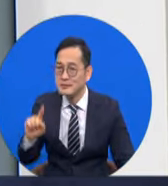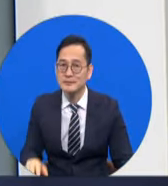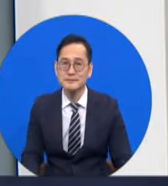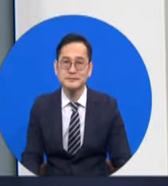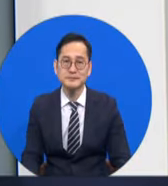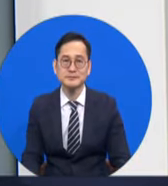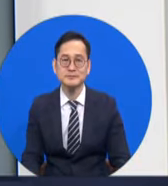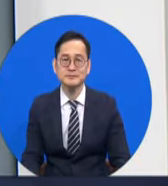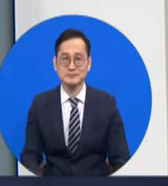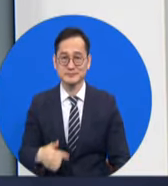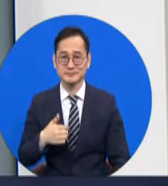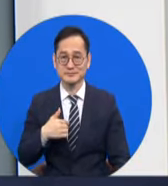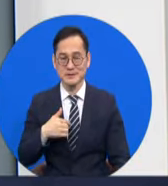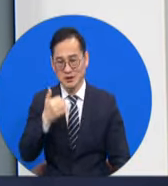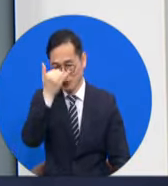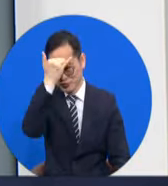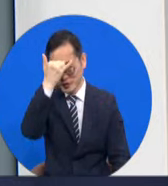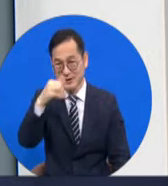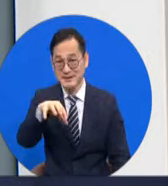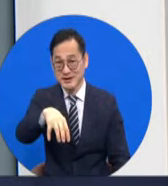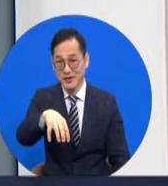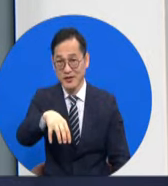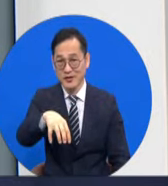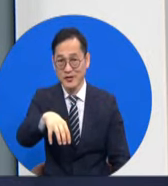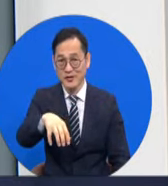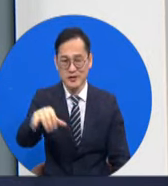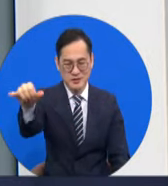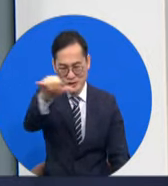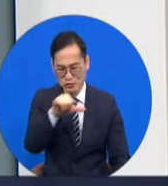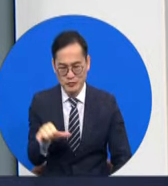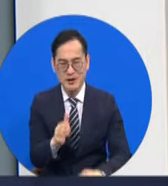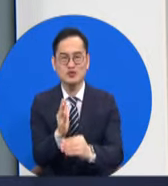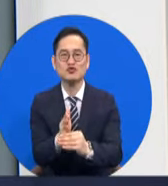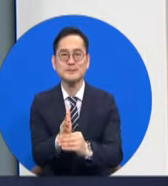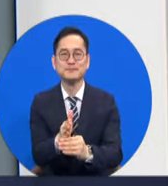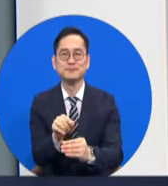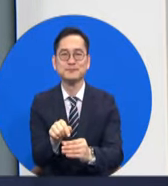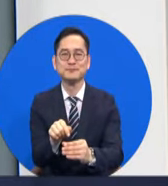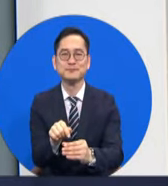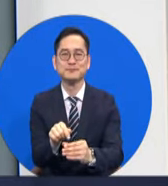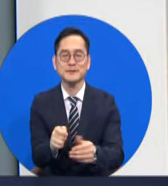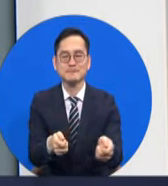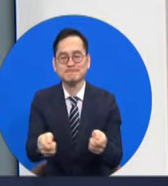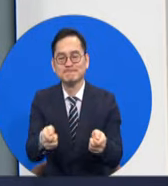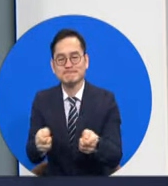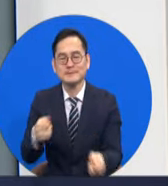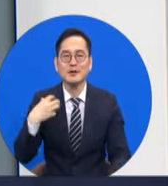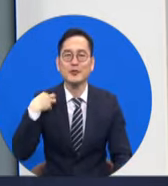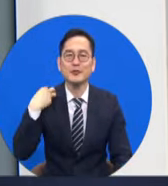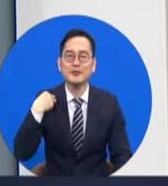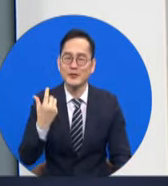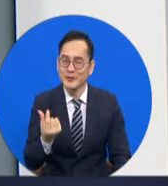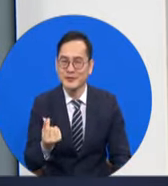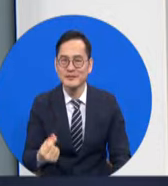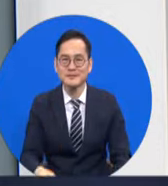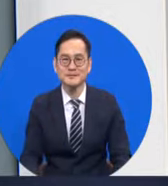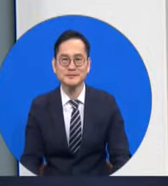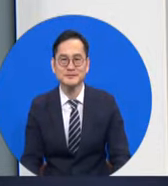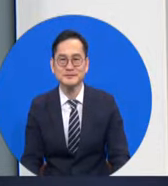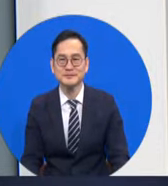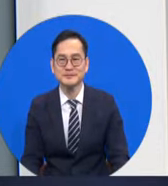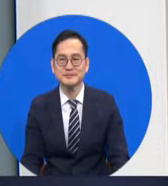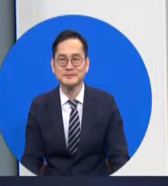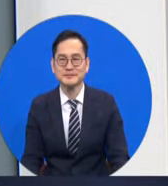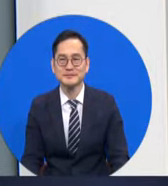사람들은요. 네. 충청도가 그 우리나라의 중심을 잡아준다. 저는 그렇게 생각을 했다 하고 있거든요. 자부심이 대단하시군요. 네, 네. 어쨌든 뭐